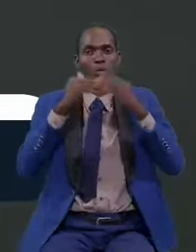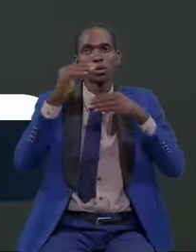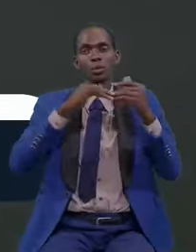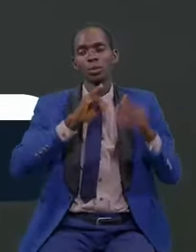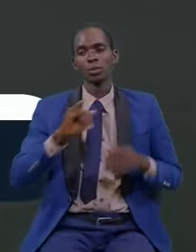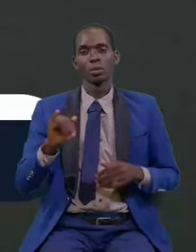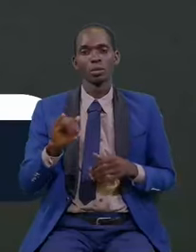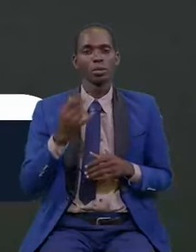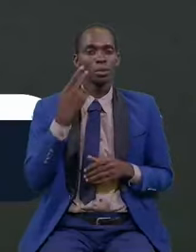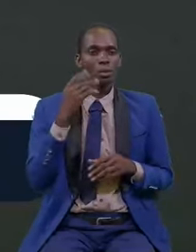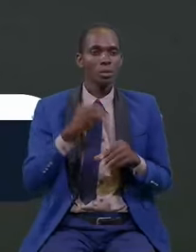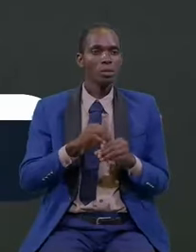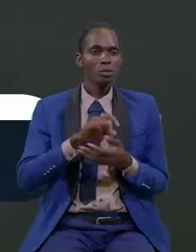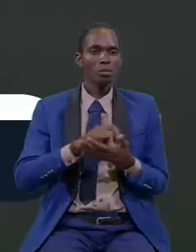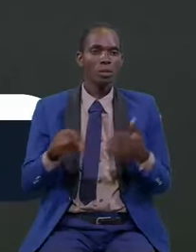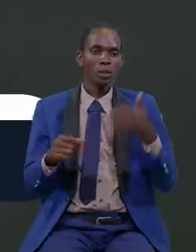L'édifice de Dieu, verset 10.